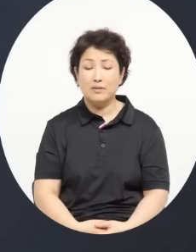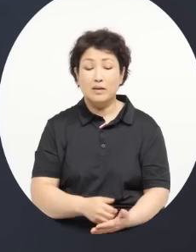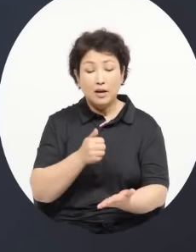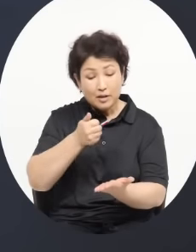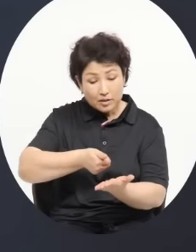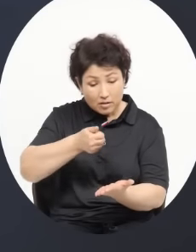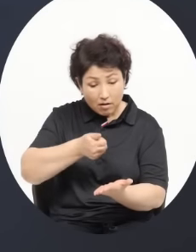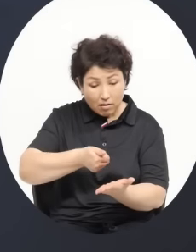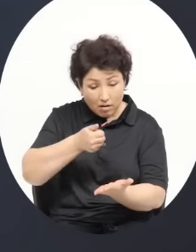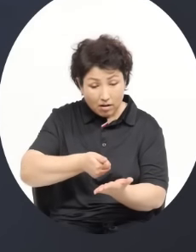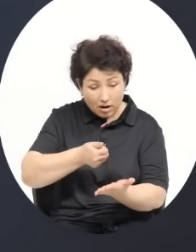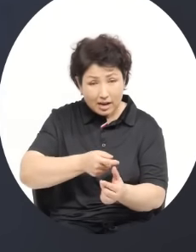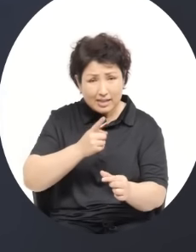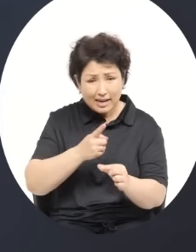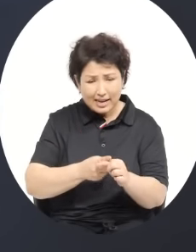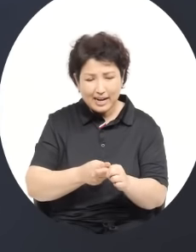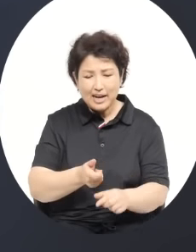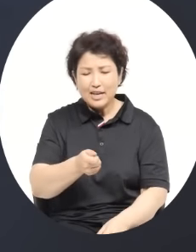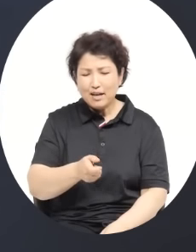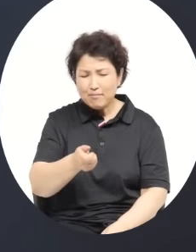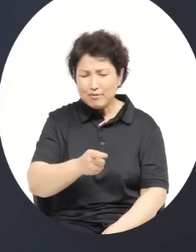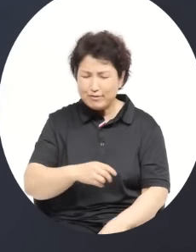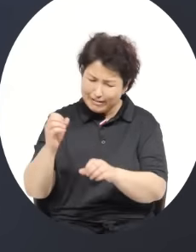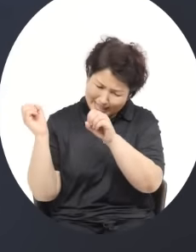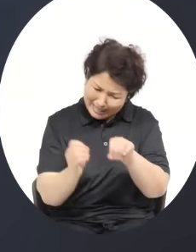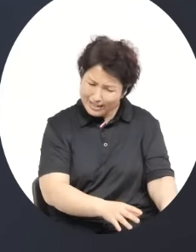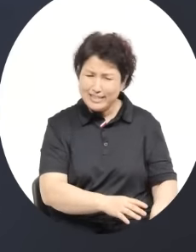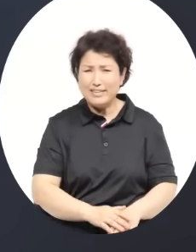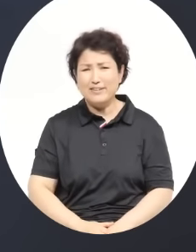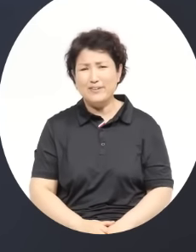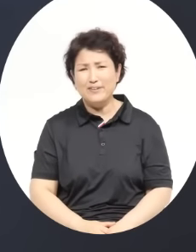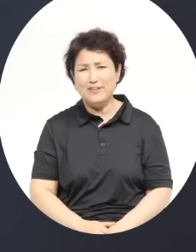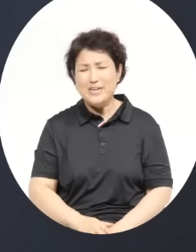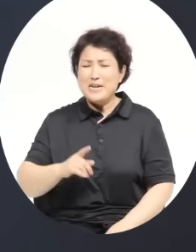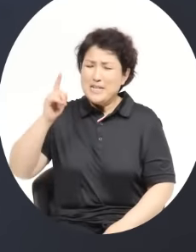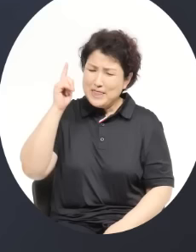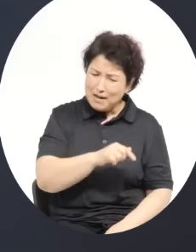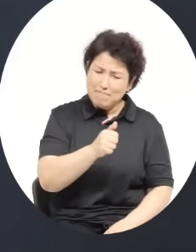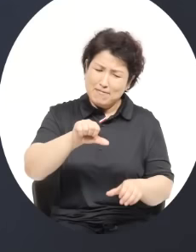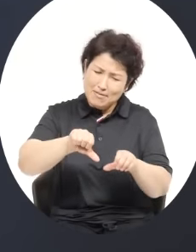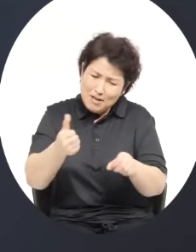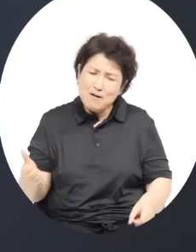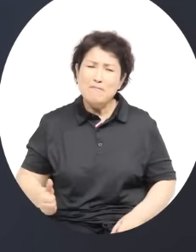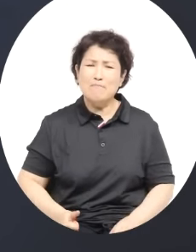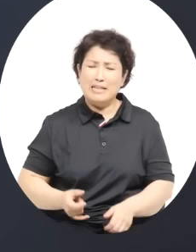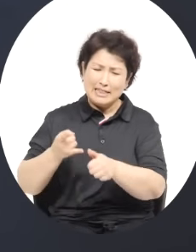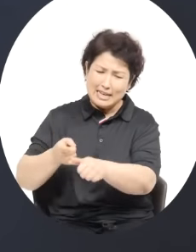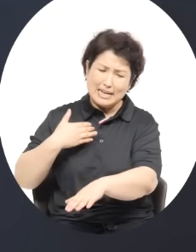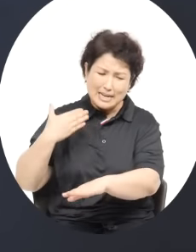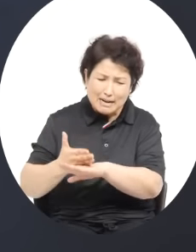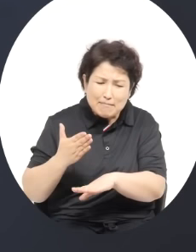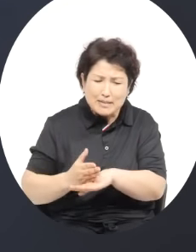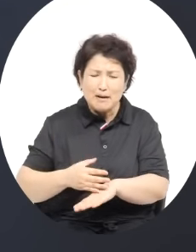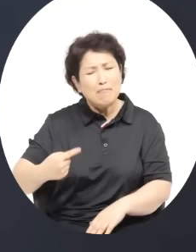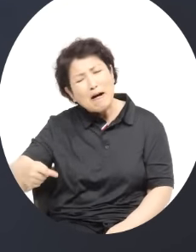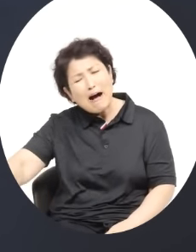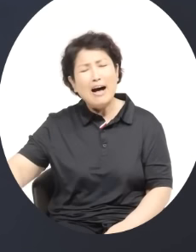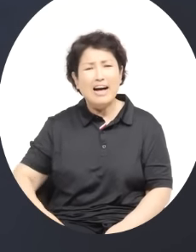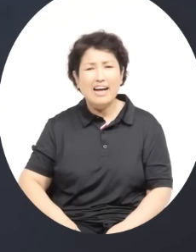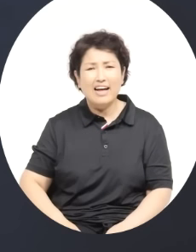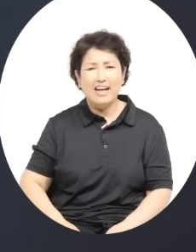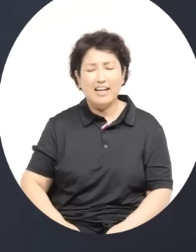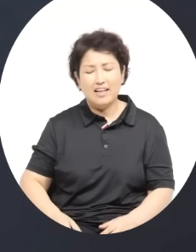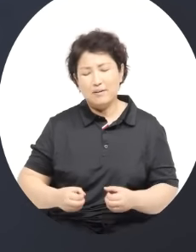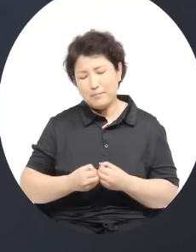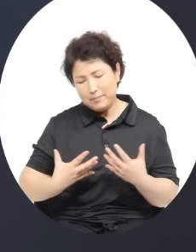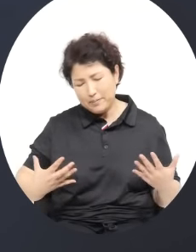아마 저러다가 염주를 아마 100에 집어던지고 이 나쁜 놈한테 내가 왜 감사하다고 해야 되느냐 이런